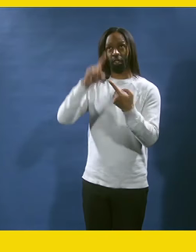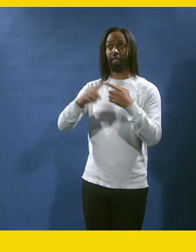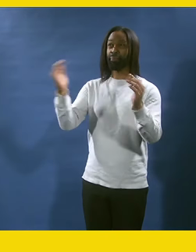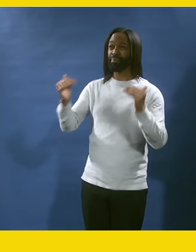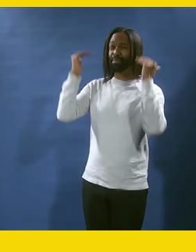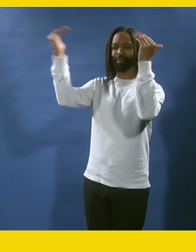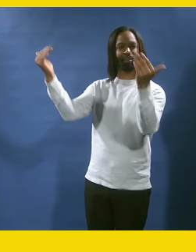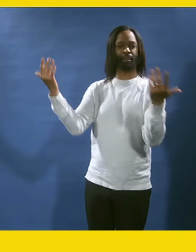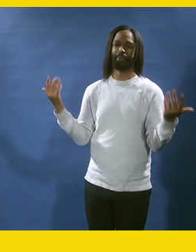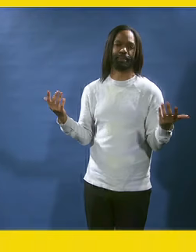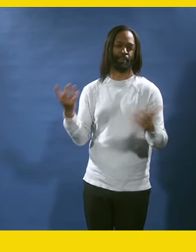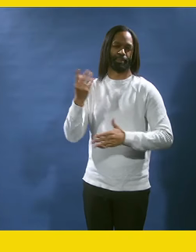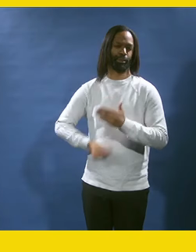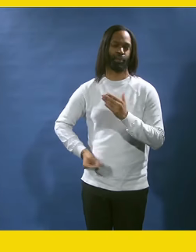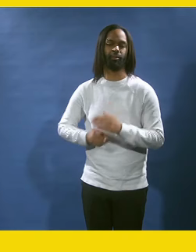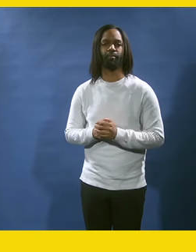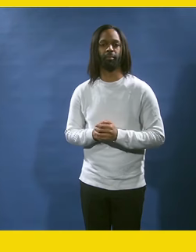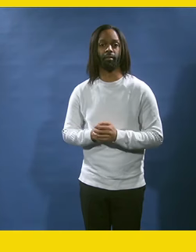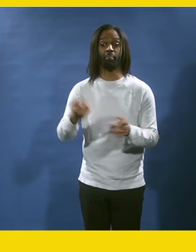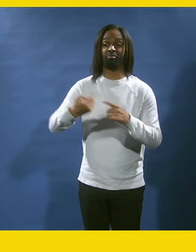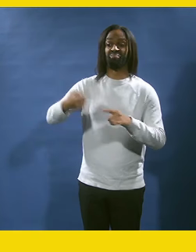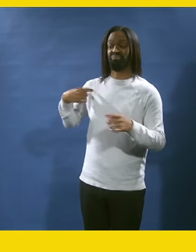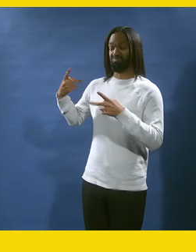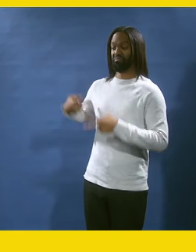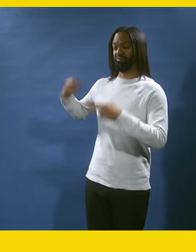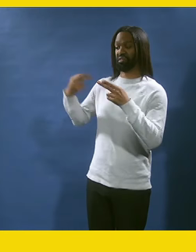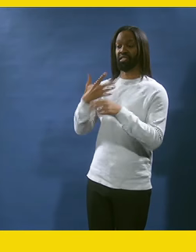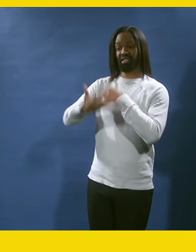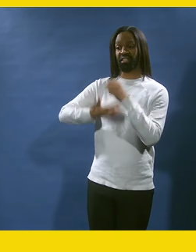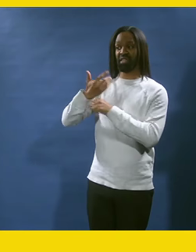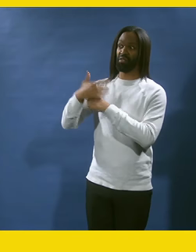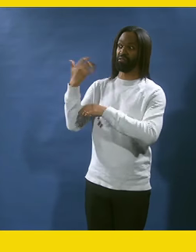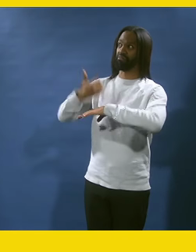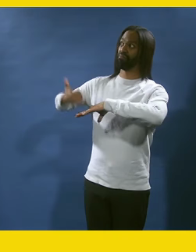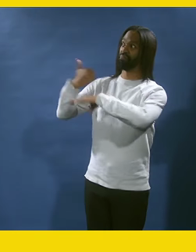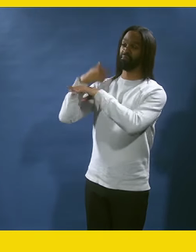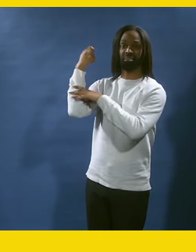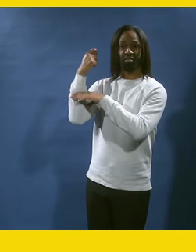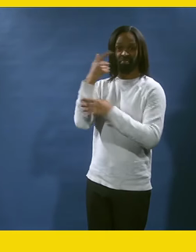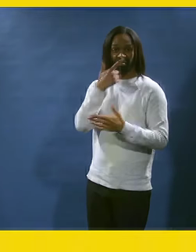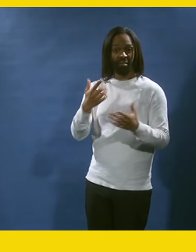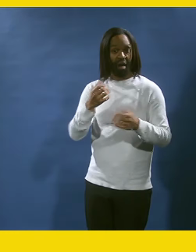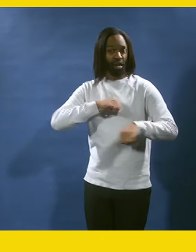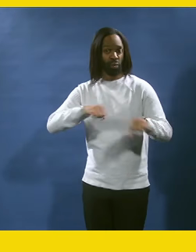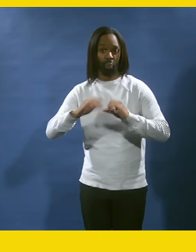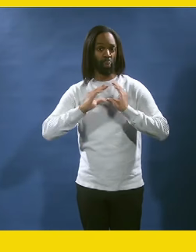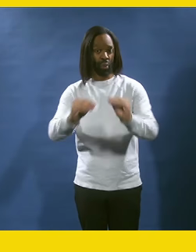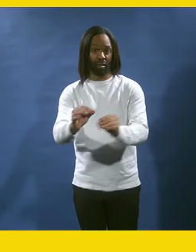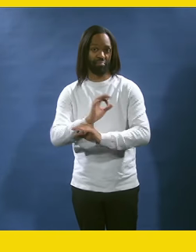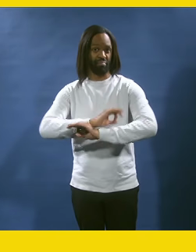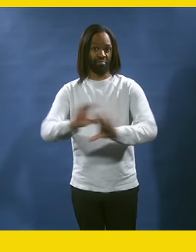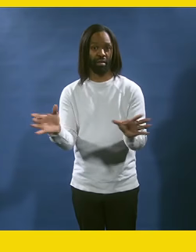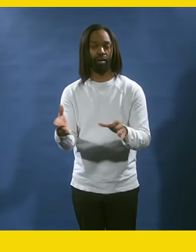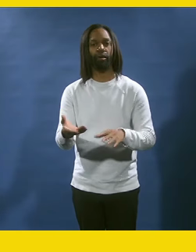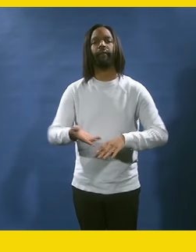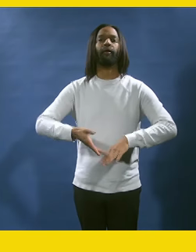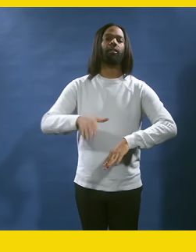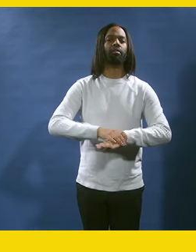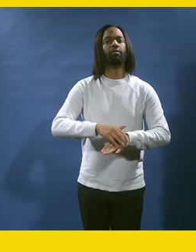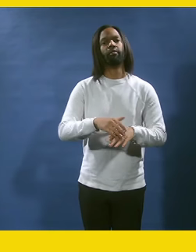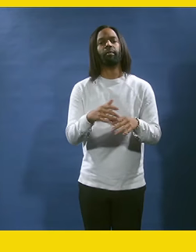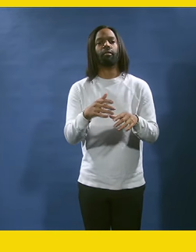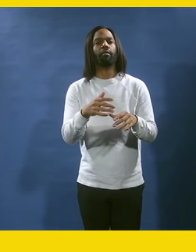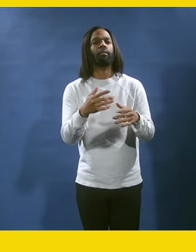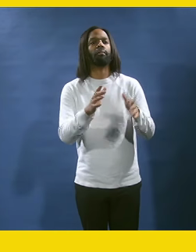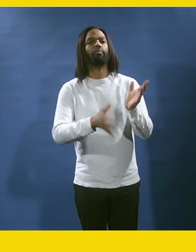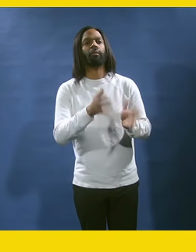grande cause du quinquennat précédent ne s'est traduite en aucune action concrète, si ce n'est la tentative d'ubérisation du 39-19 il y a